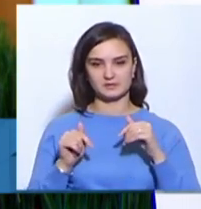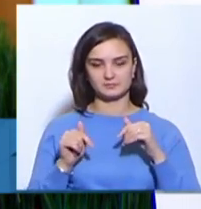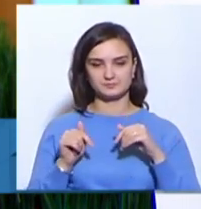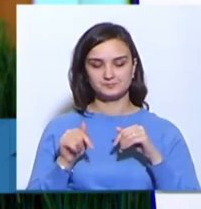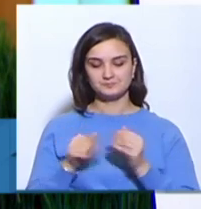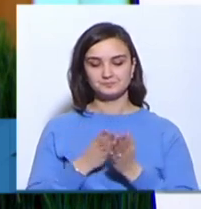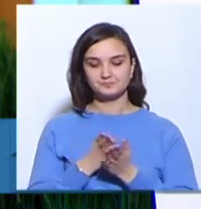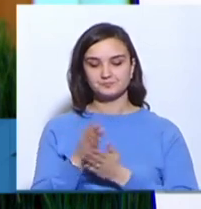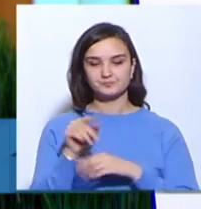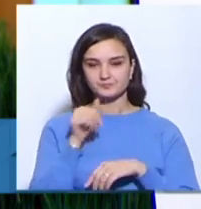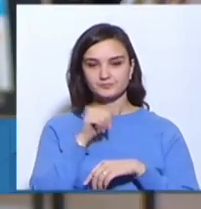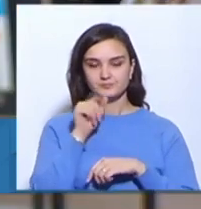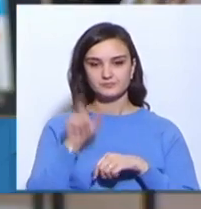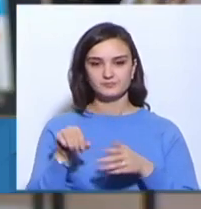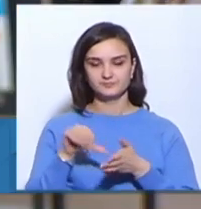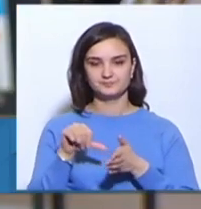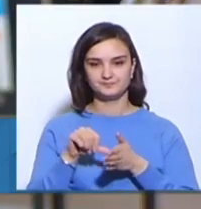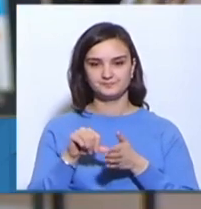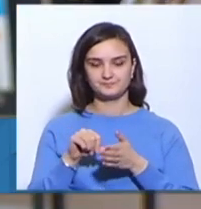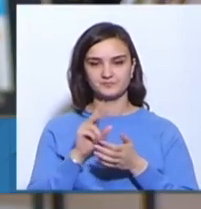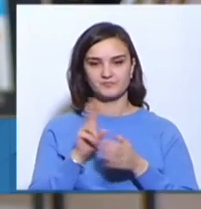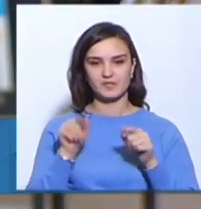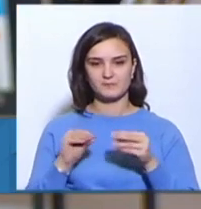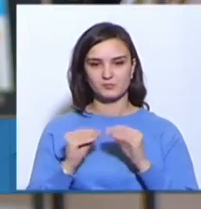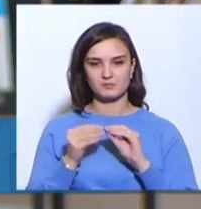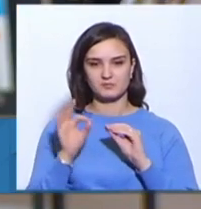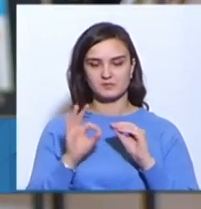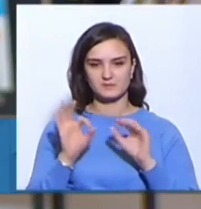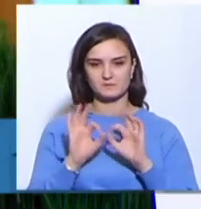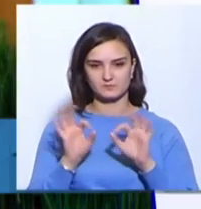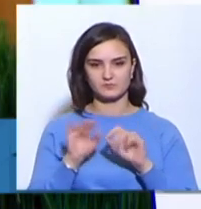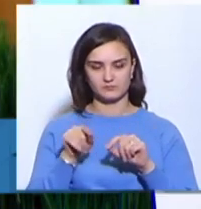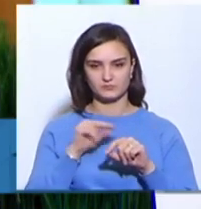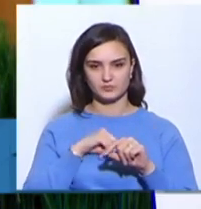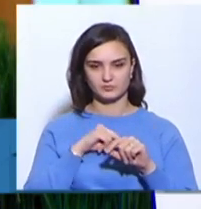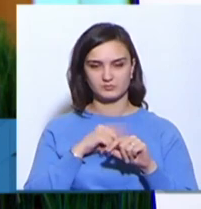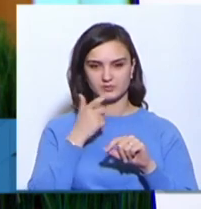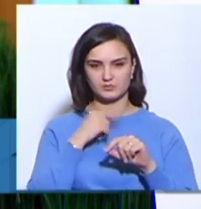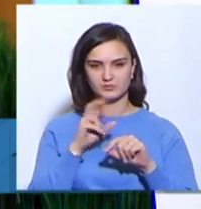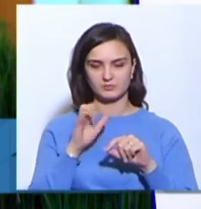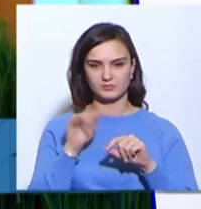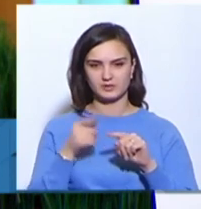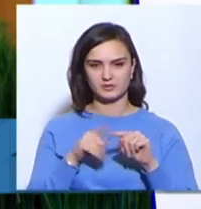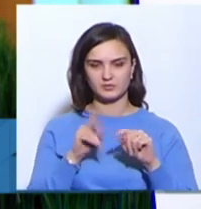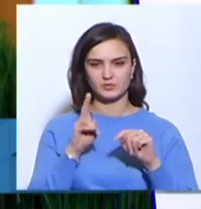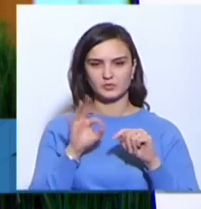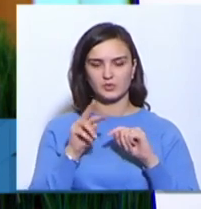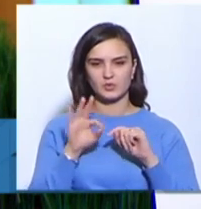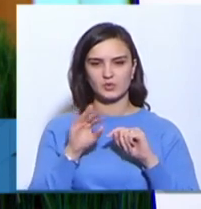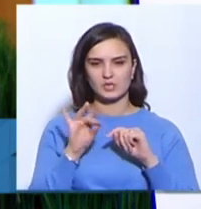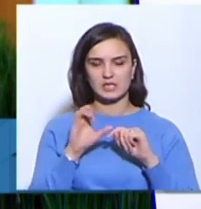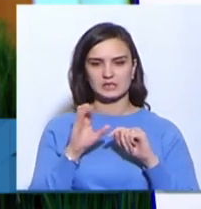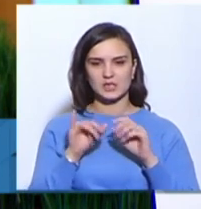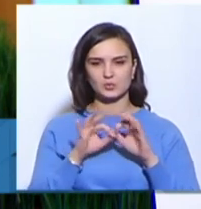დარგის ექსპერტი მონაწილეობდეს, რომელიც უშუალოდ ამ პრობლემებზე მუშაობს. ბატონ ბექა, კოლორექტალური